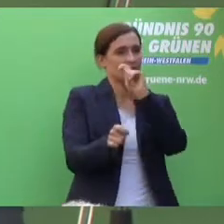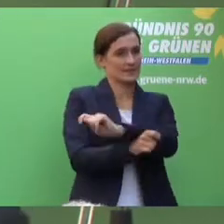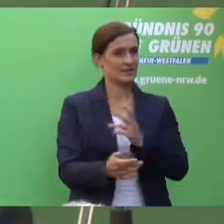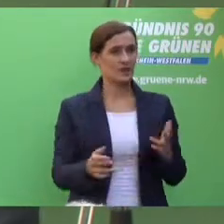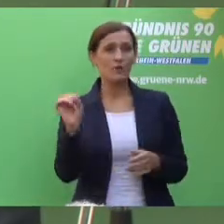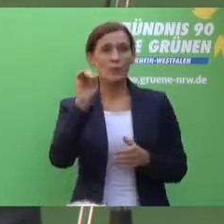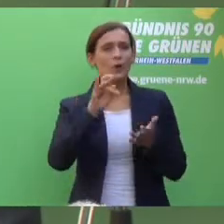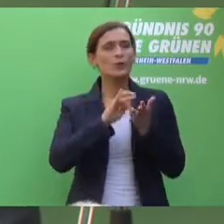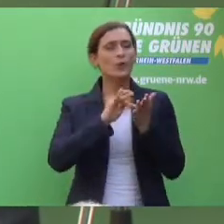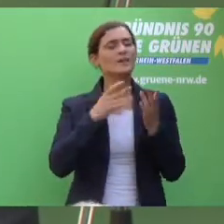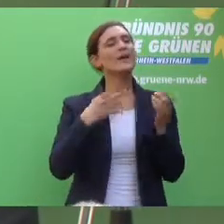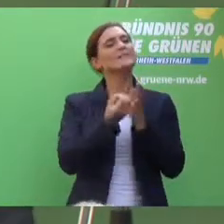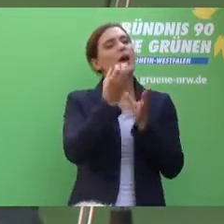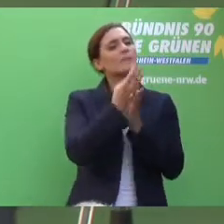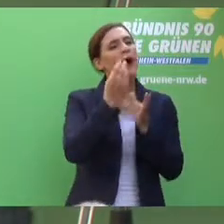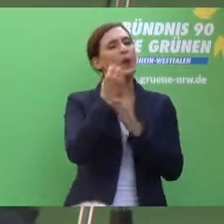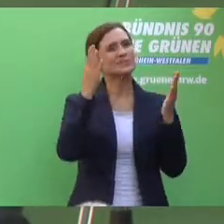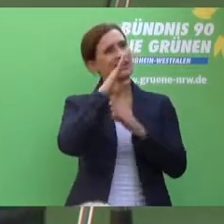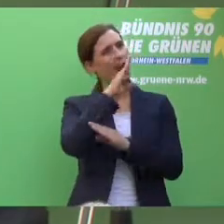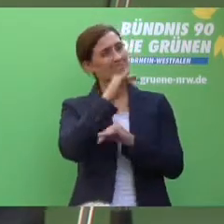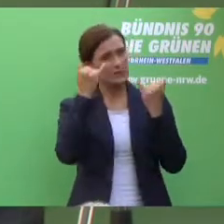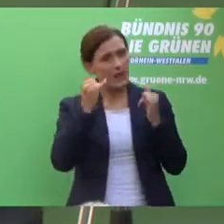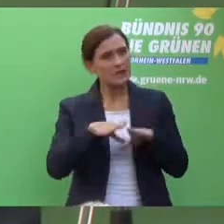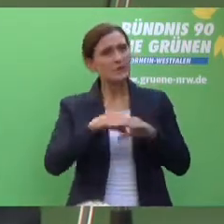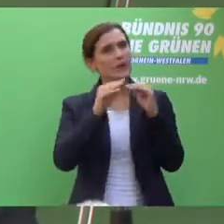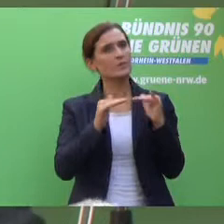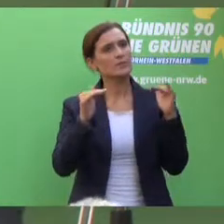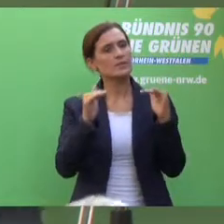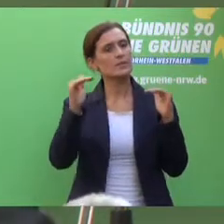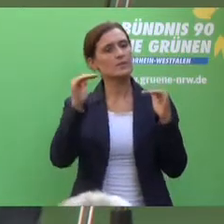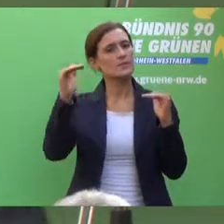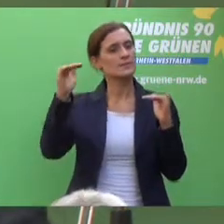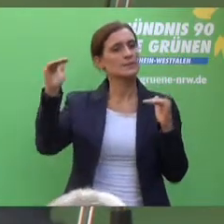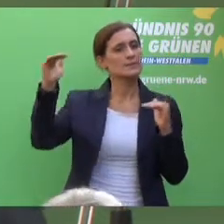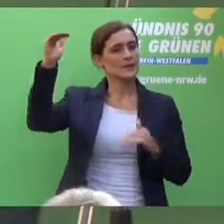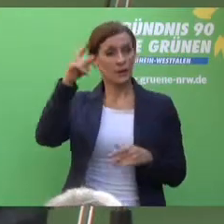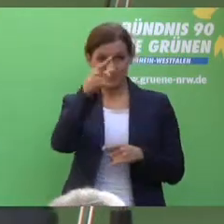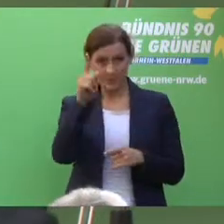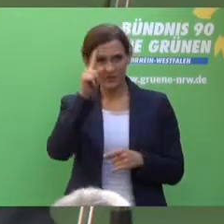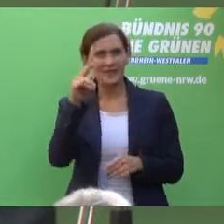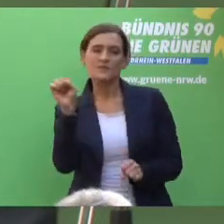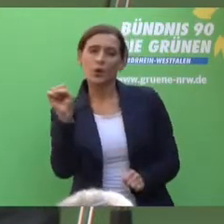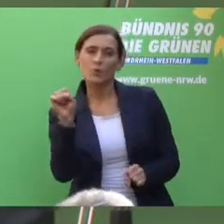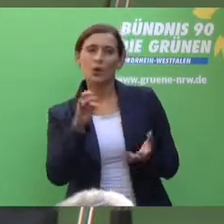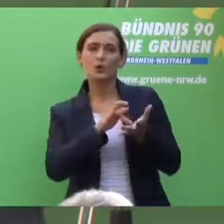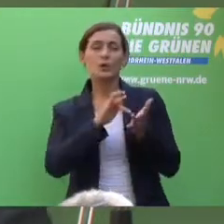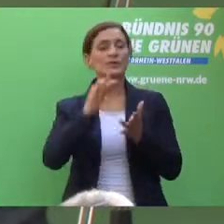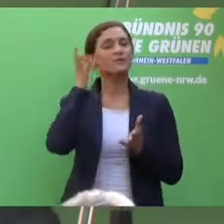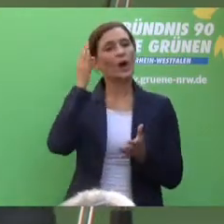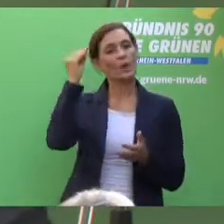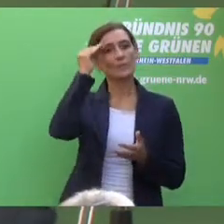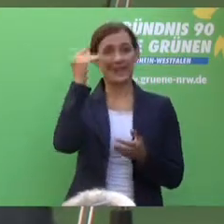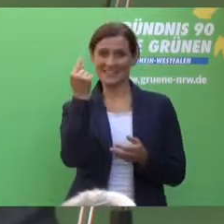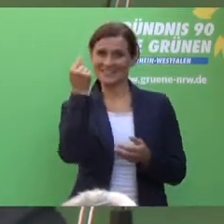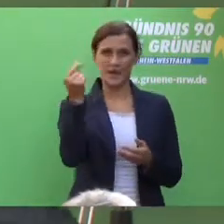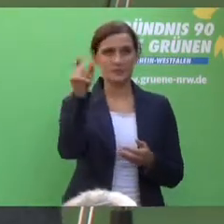unsere Treibhausgase. Und wissen Sie warum? Weil Frau Merkel vorsätzlich den